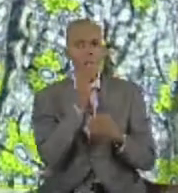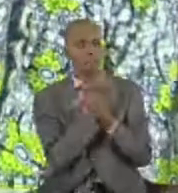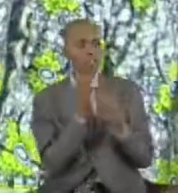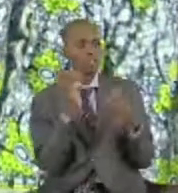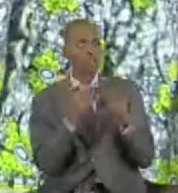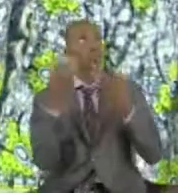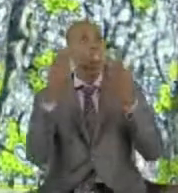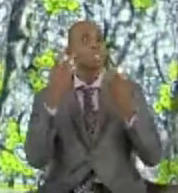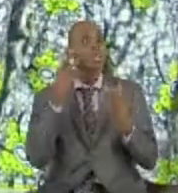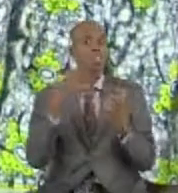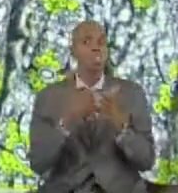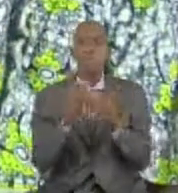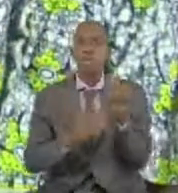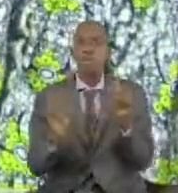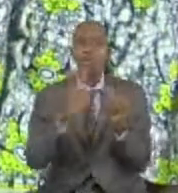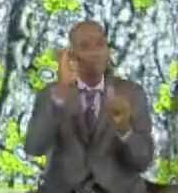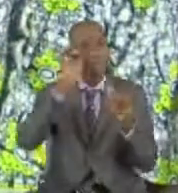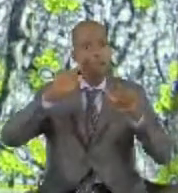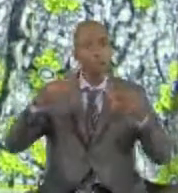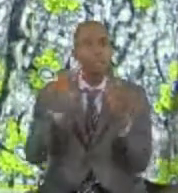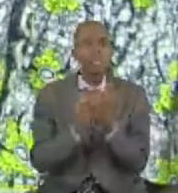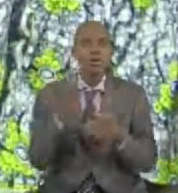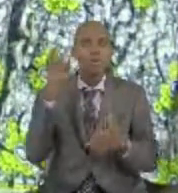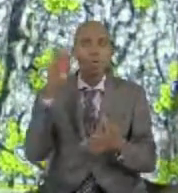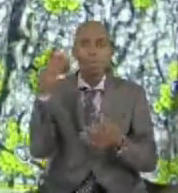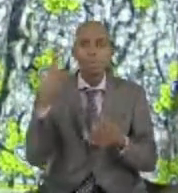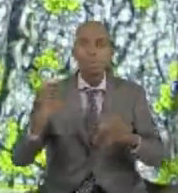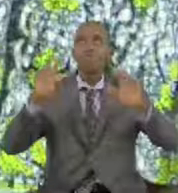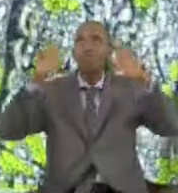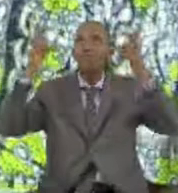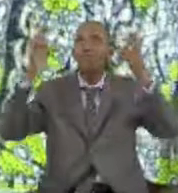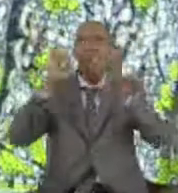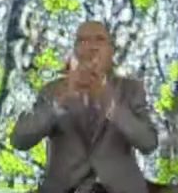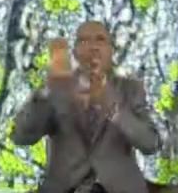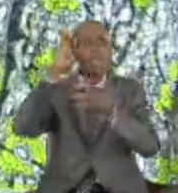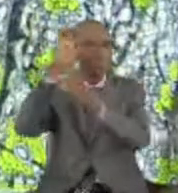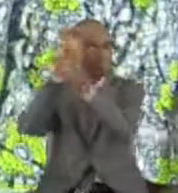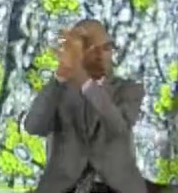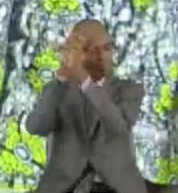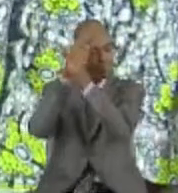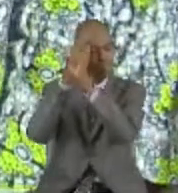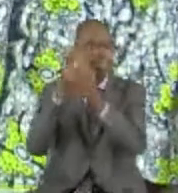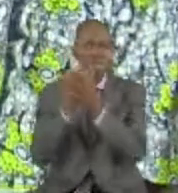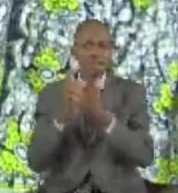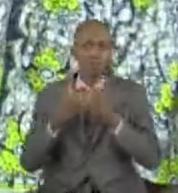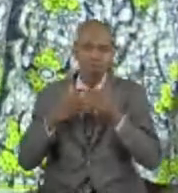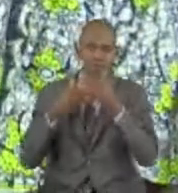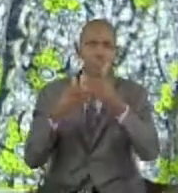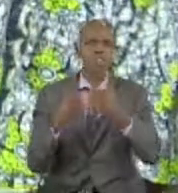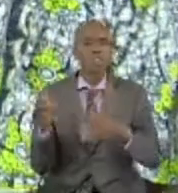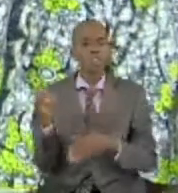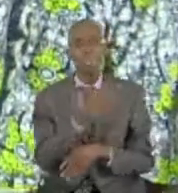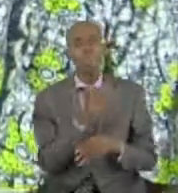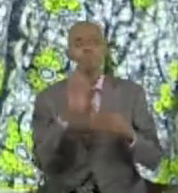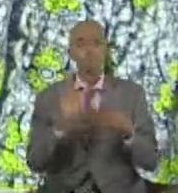servir. Il a démontré partout, il est passé. Et c'est avec ce mot d'ordre qui le poussait, c'est ce qui l'a poussé à comprendre